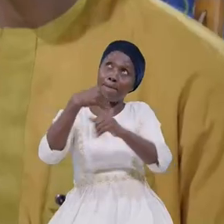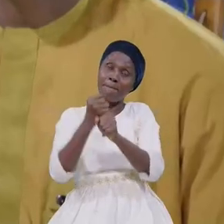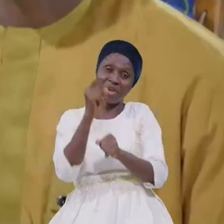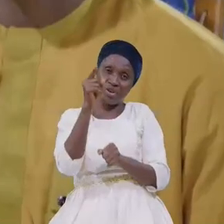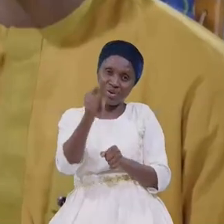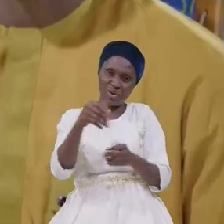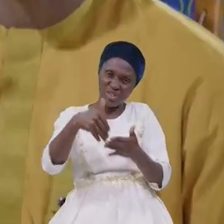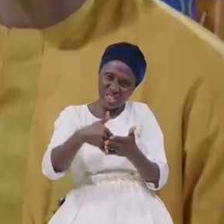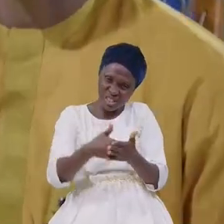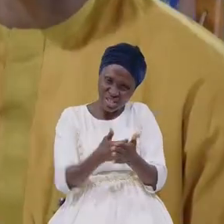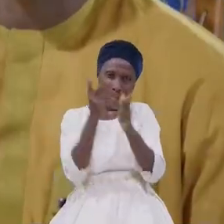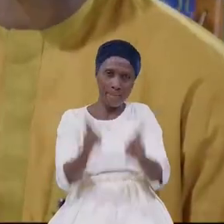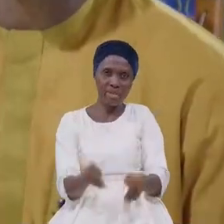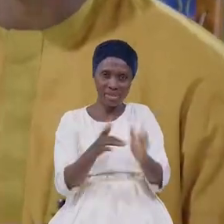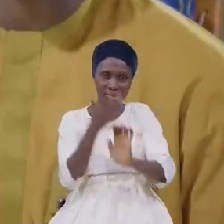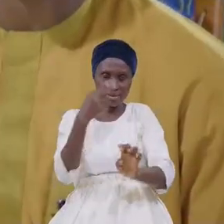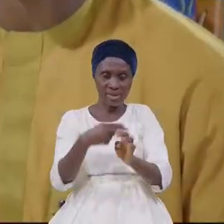neuve flambante au nom de Jésus-Christ.